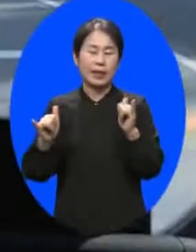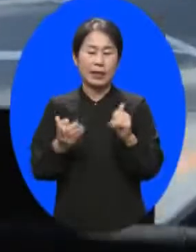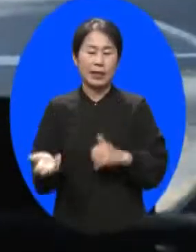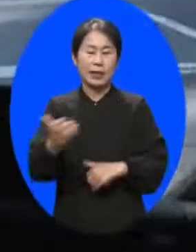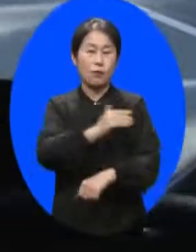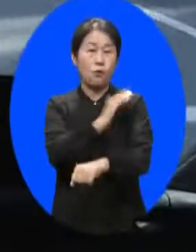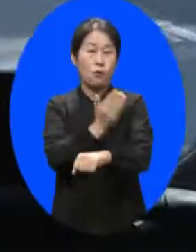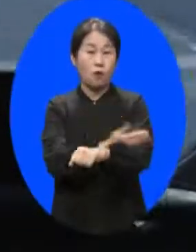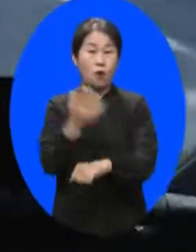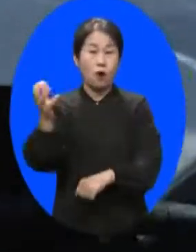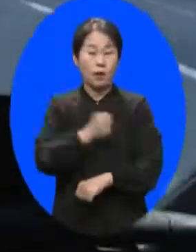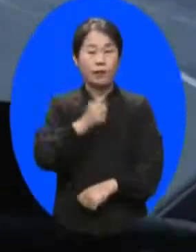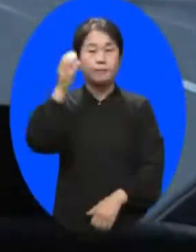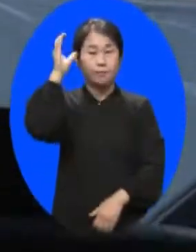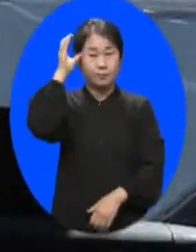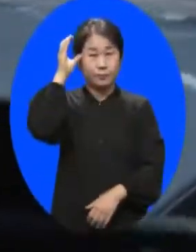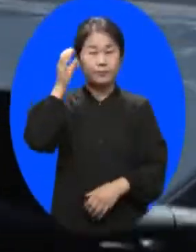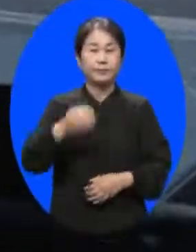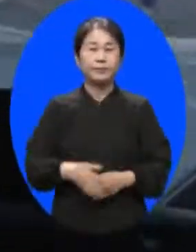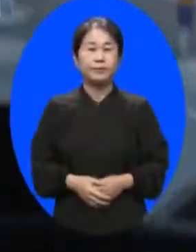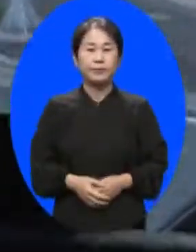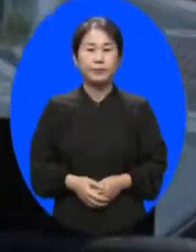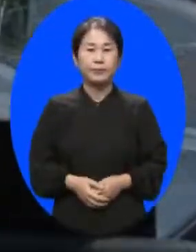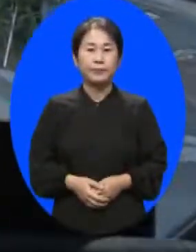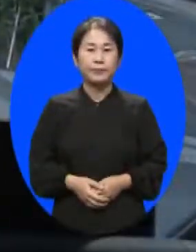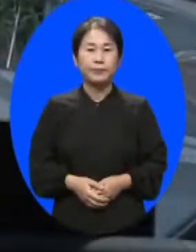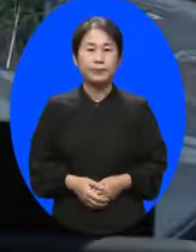장애인들의 이동권 확보에 기여할 것으로 기대됩니다